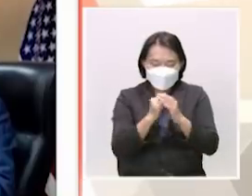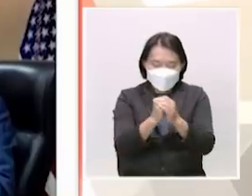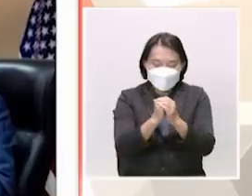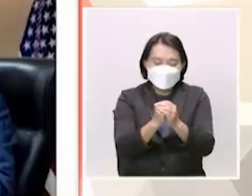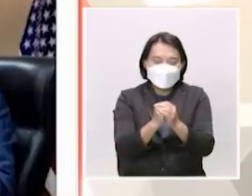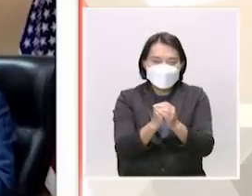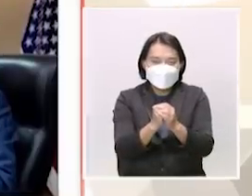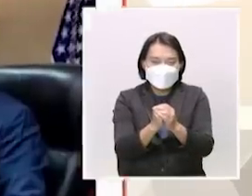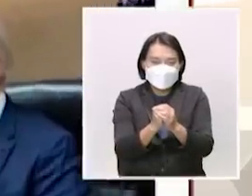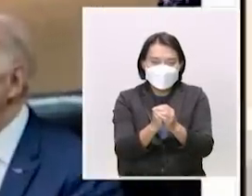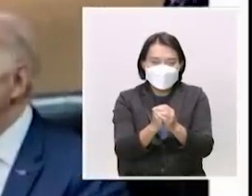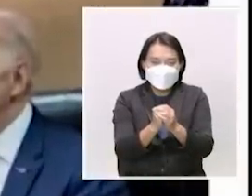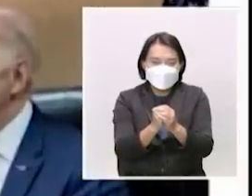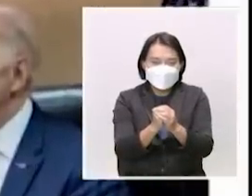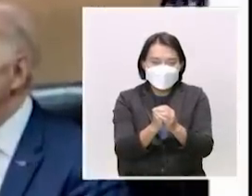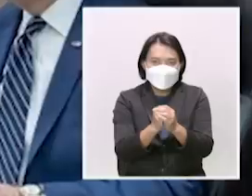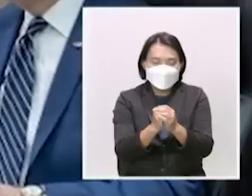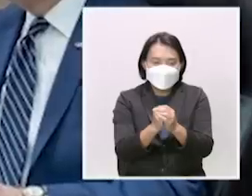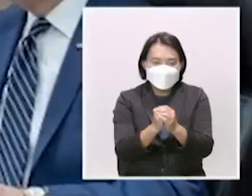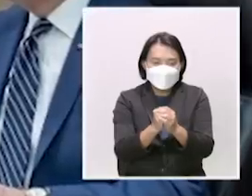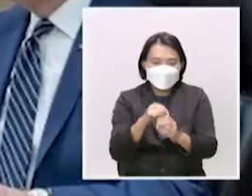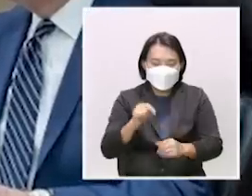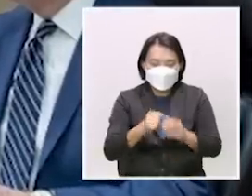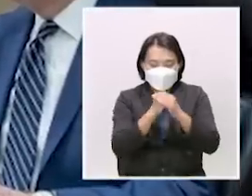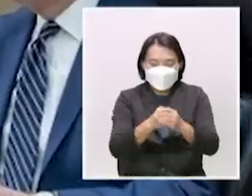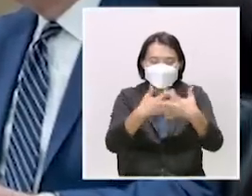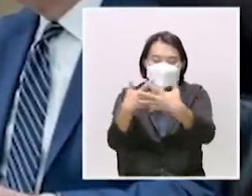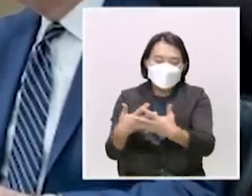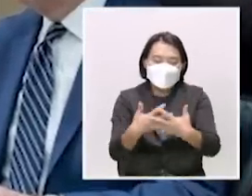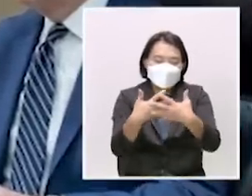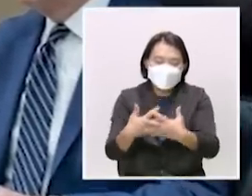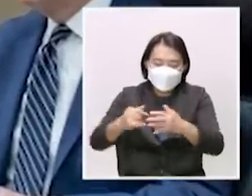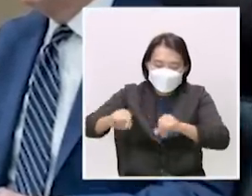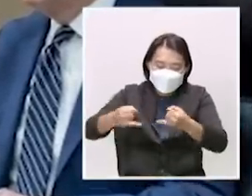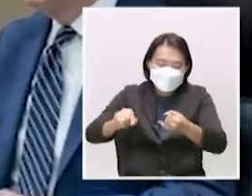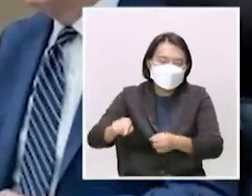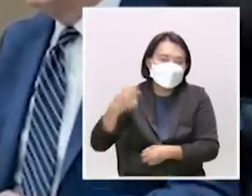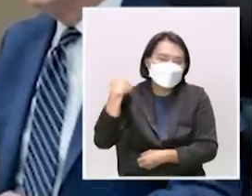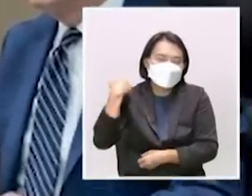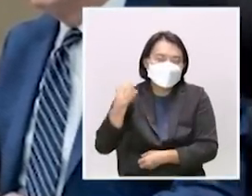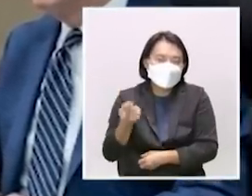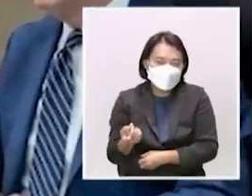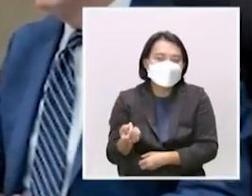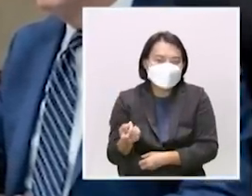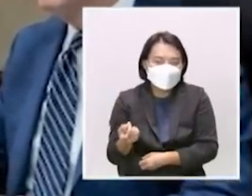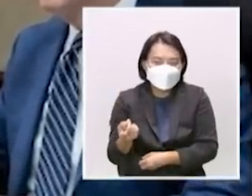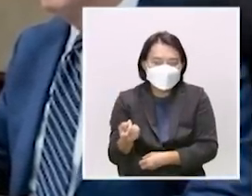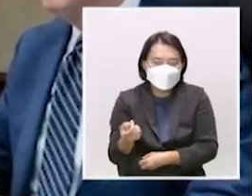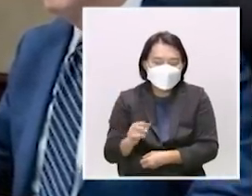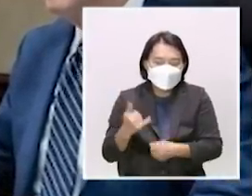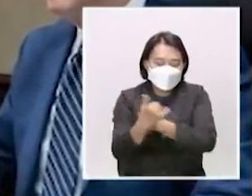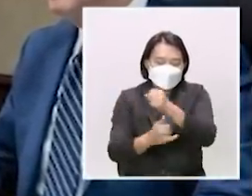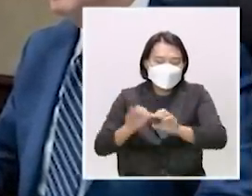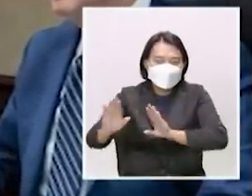็เป็นประปักกัหารัฐอยู่แล้วกเปประเทศที่ยิ่งใหญ่นะครัคือว่าต้อง